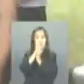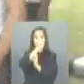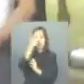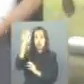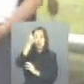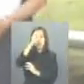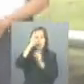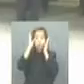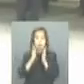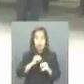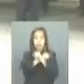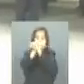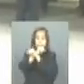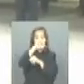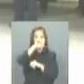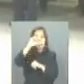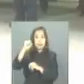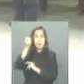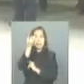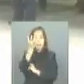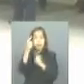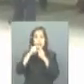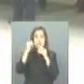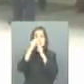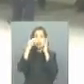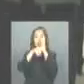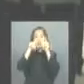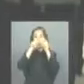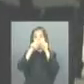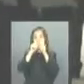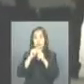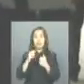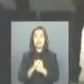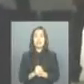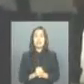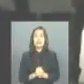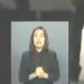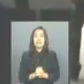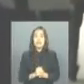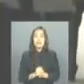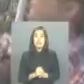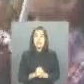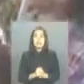ยผู้สมัครส.ส.8คนมากที่สุดในพื้นที่ตำรวจภูธรภาค6